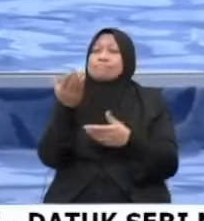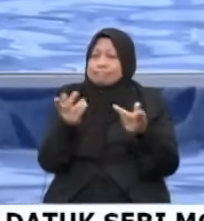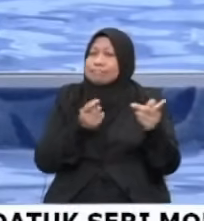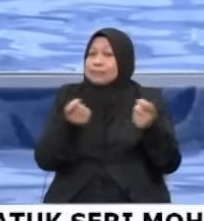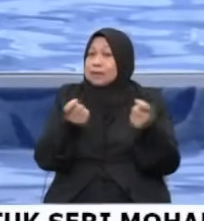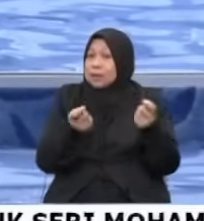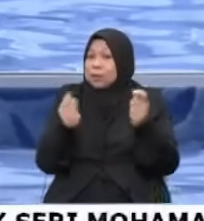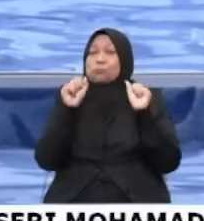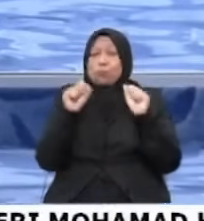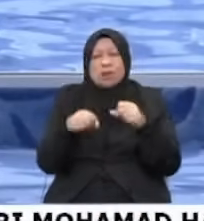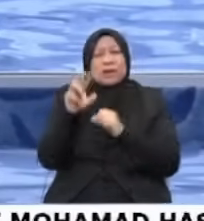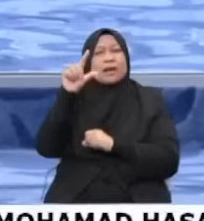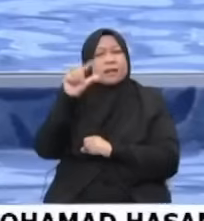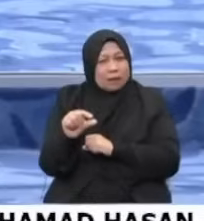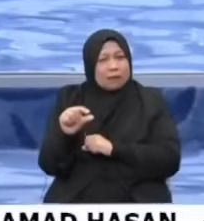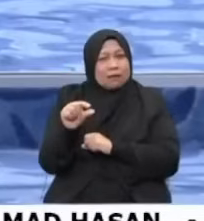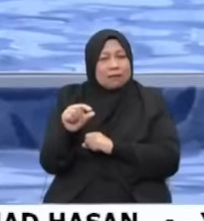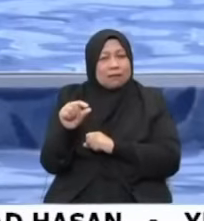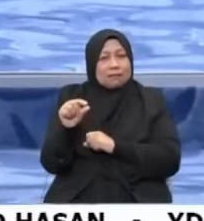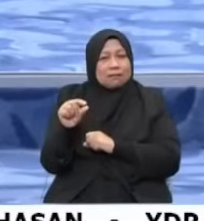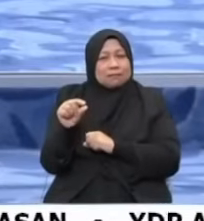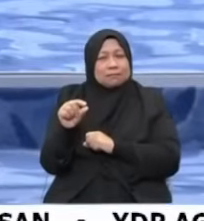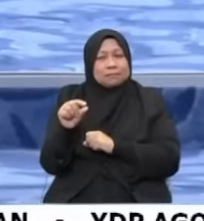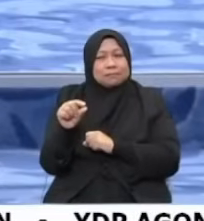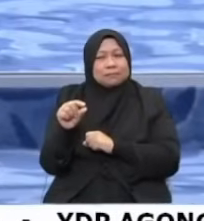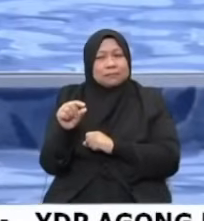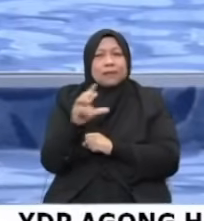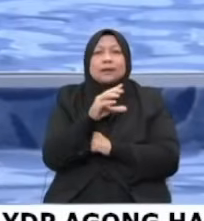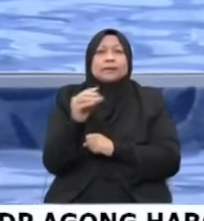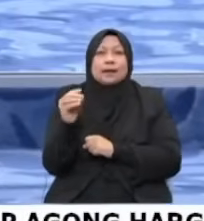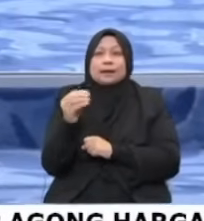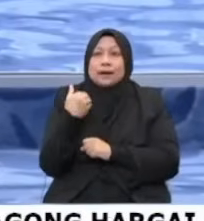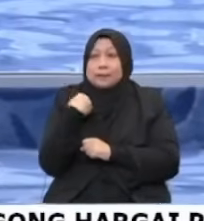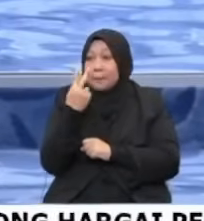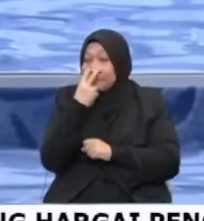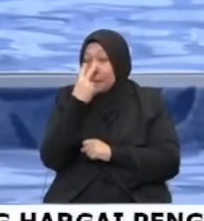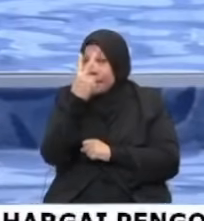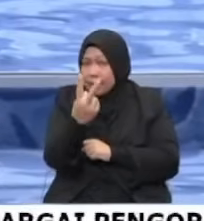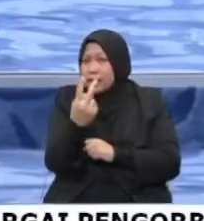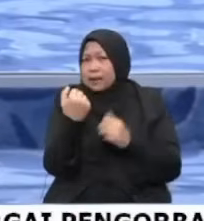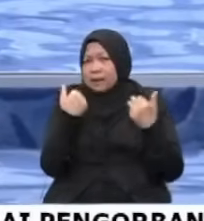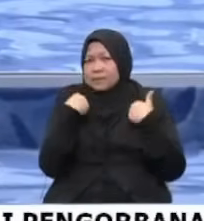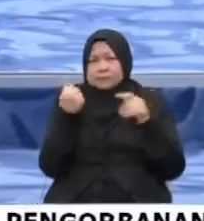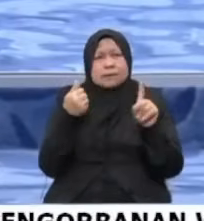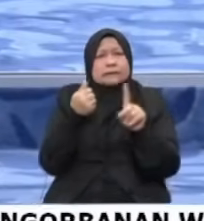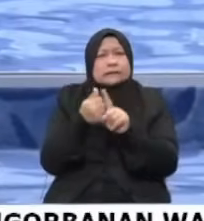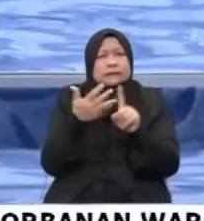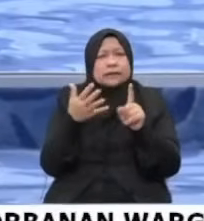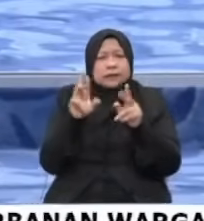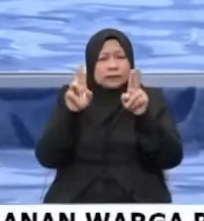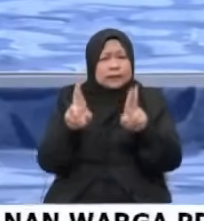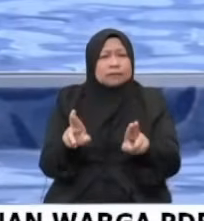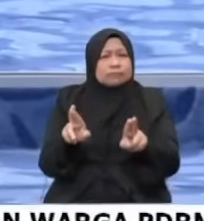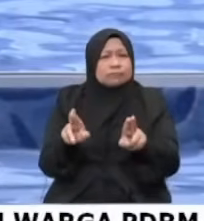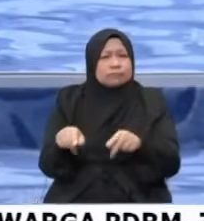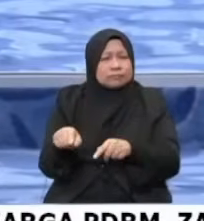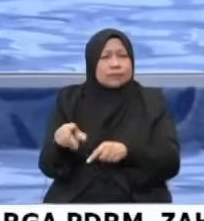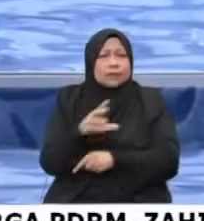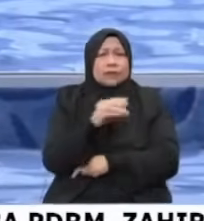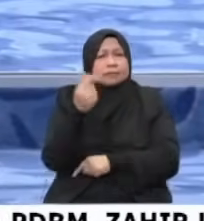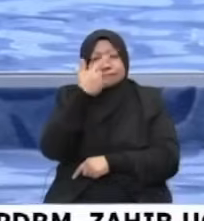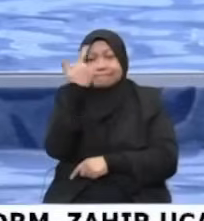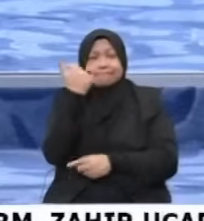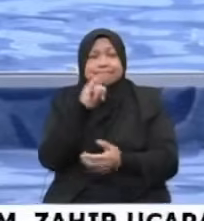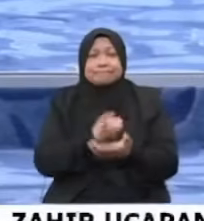masih rendah masih rendah dan ada pandangan bahawa ada juga kesan di kalangan rakyat dan sebab